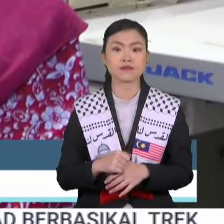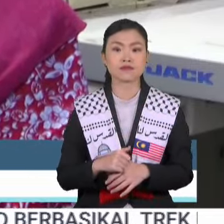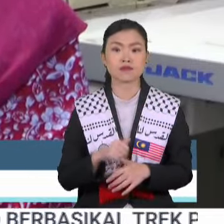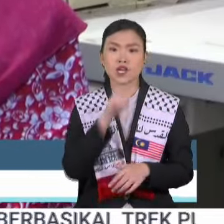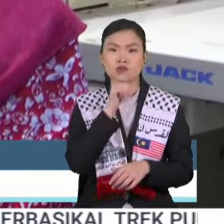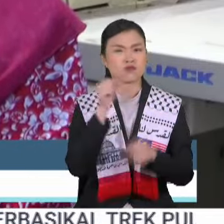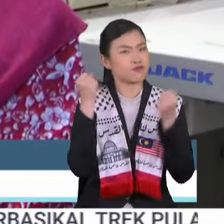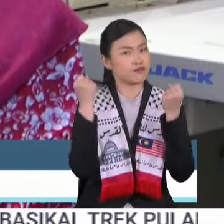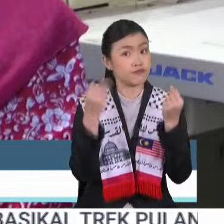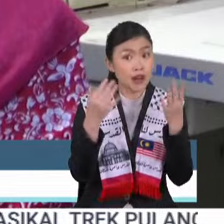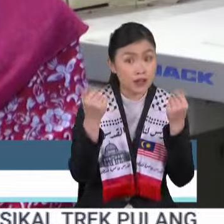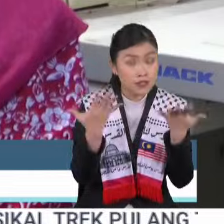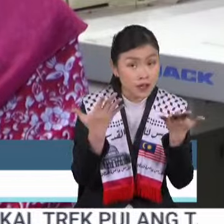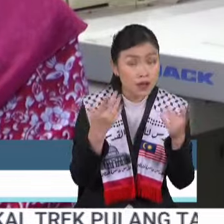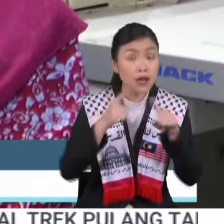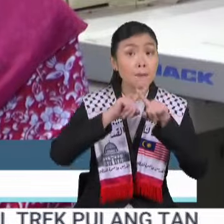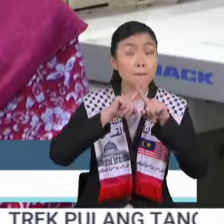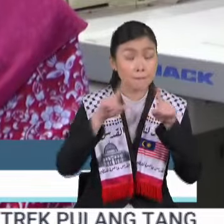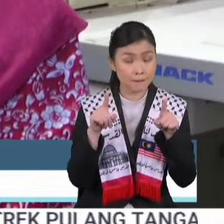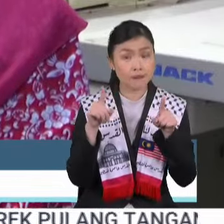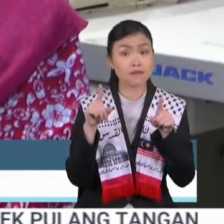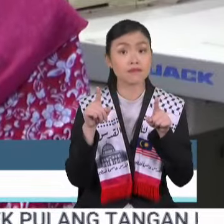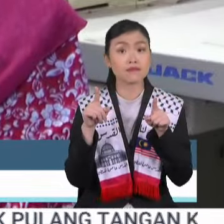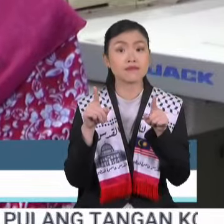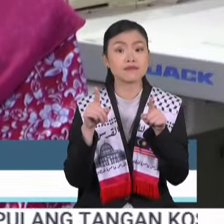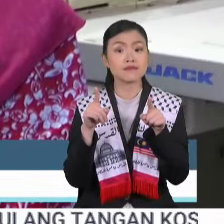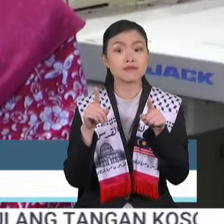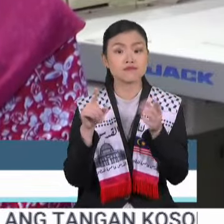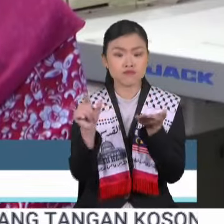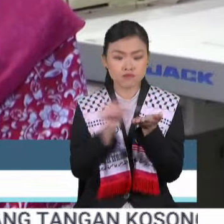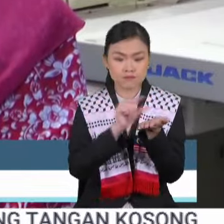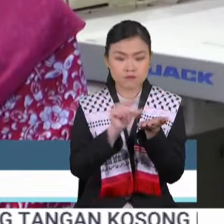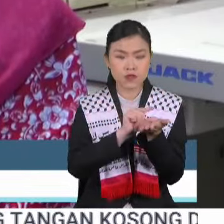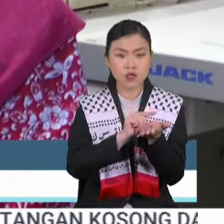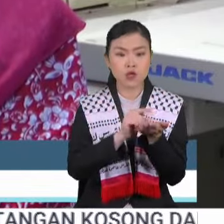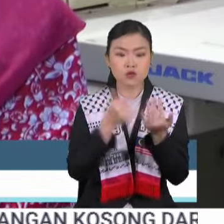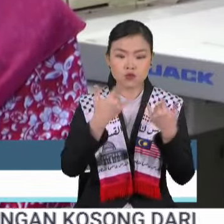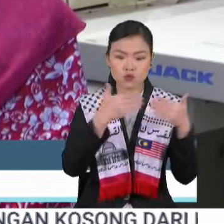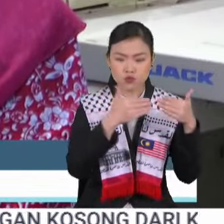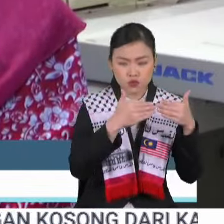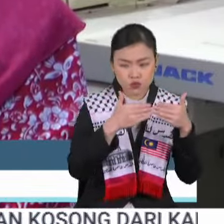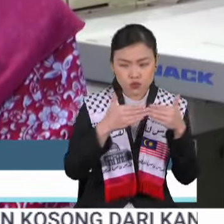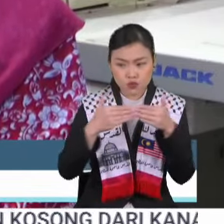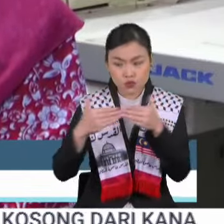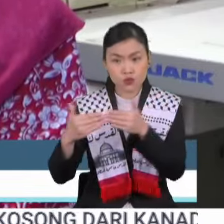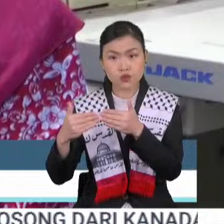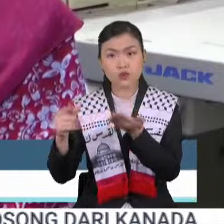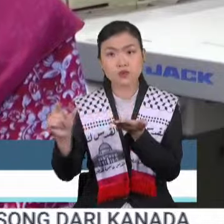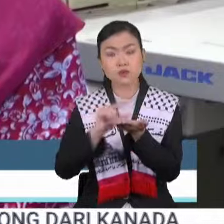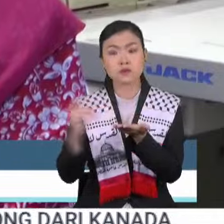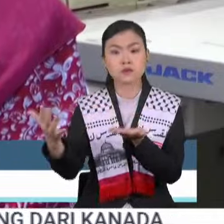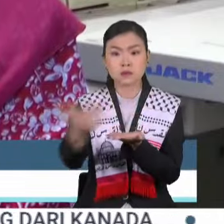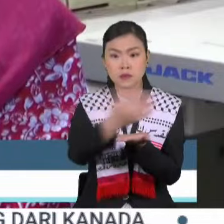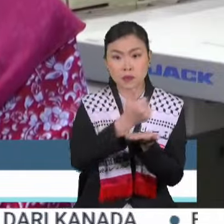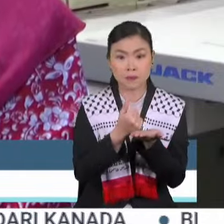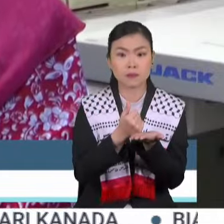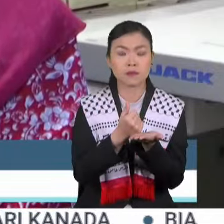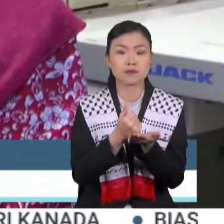tak semewah berapa yang saya dapat, sekurangnya income tu sentiasa ada. Sekurangnya saya dapat